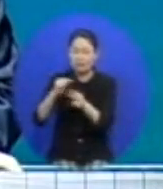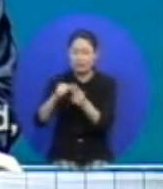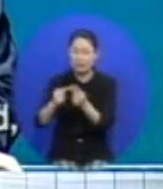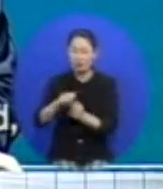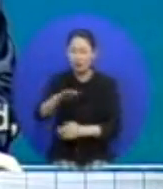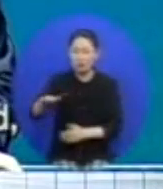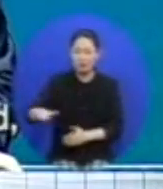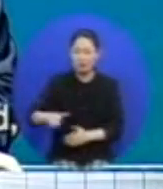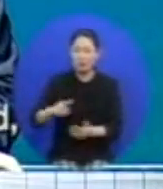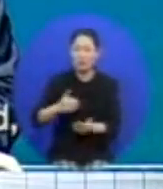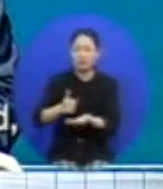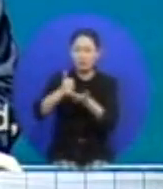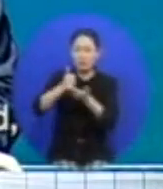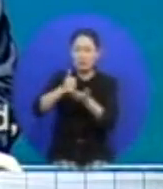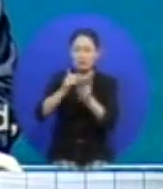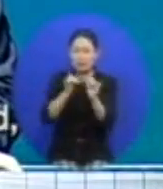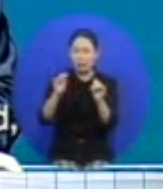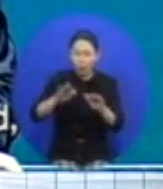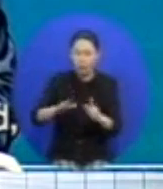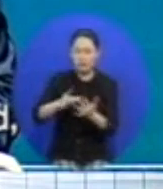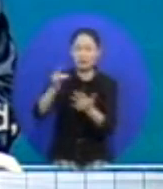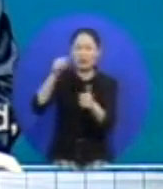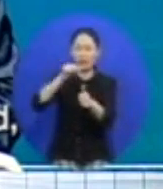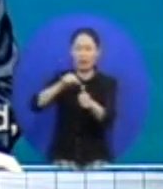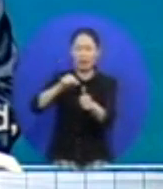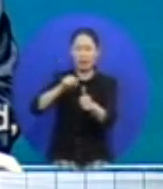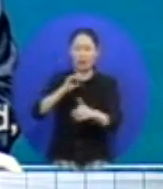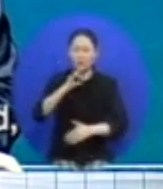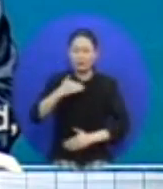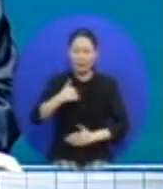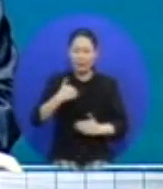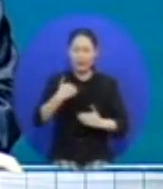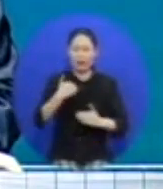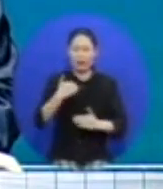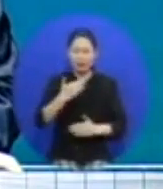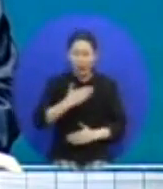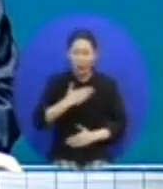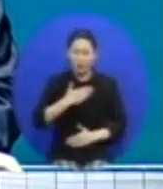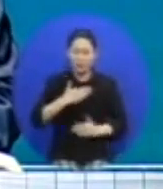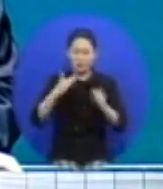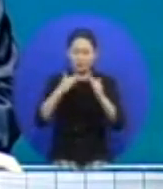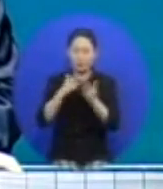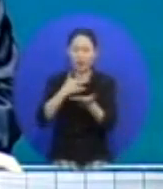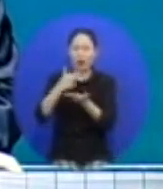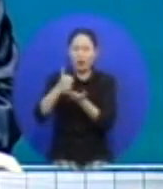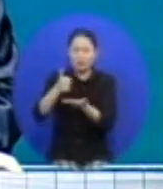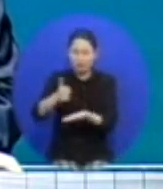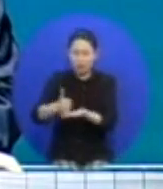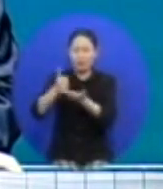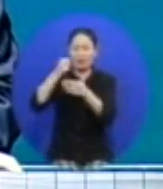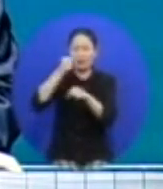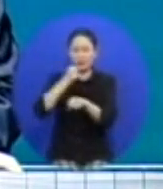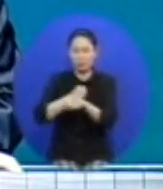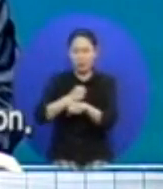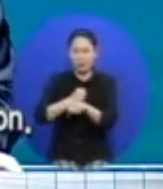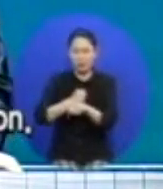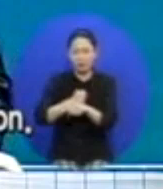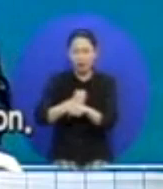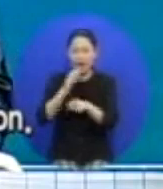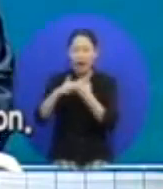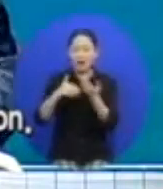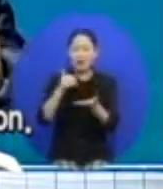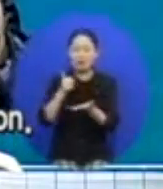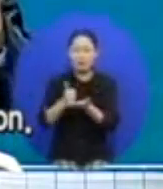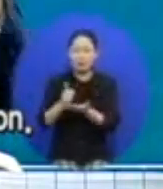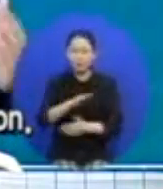오늘 택하라 오직 나와 내 집은 여호와를 섬기게 된다 하나님이